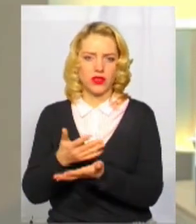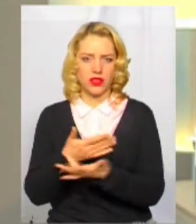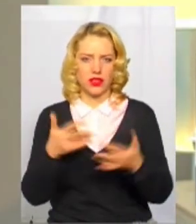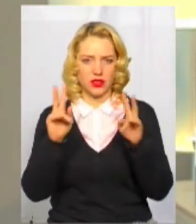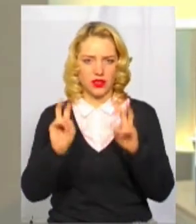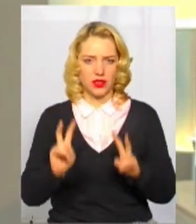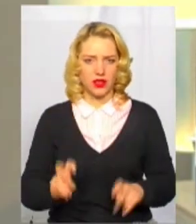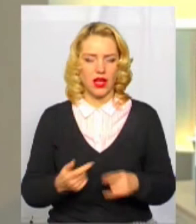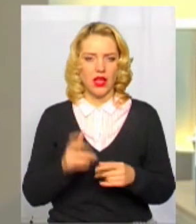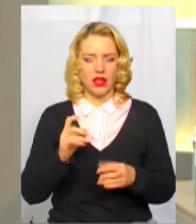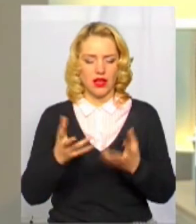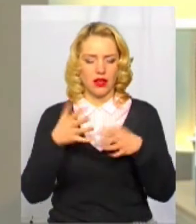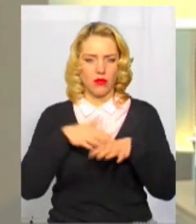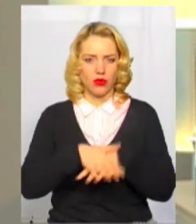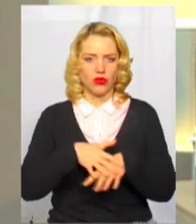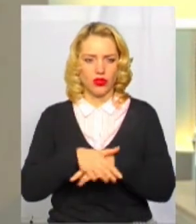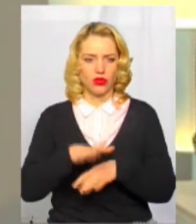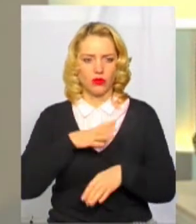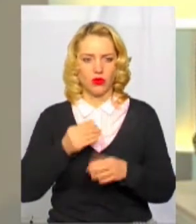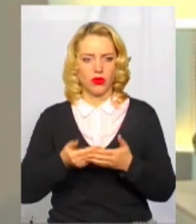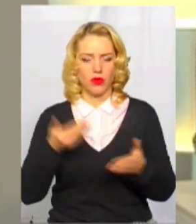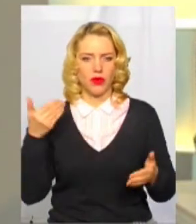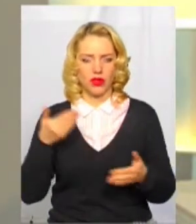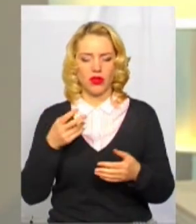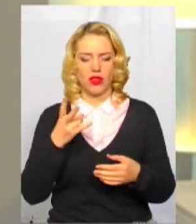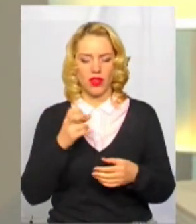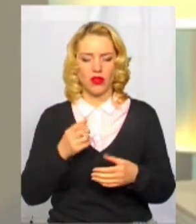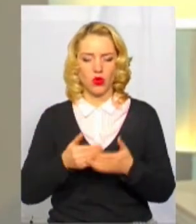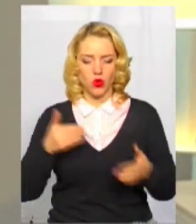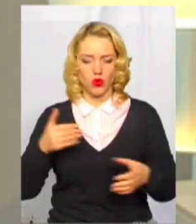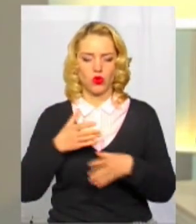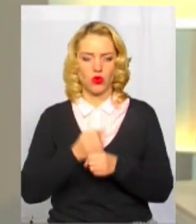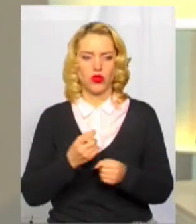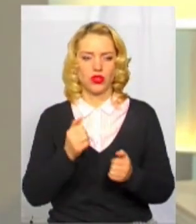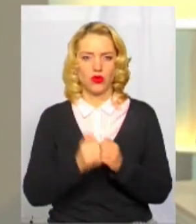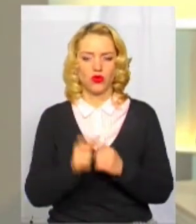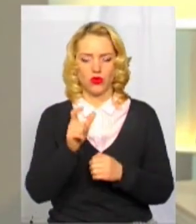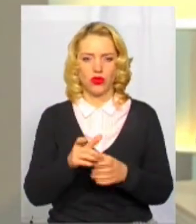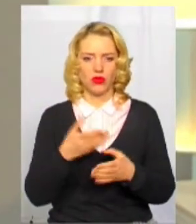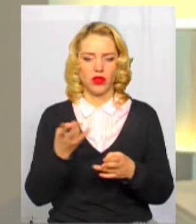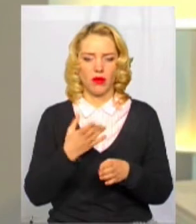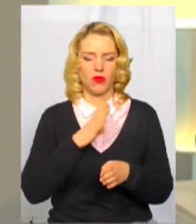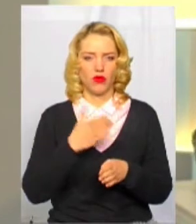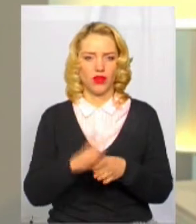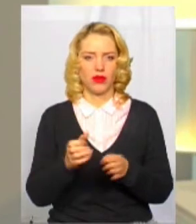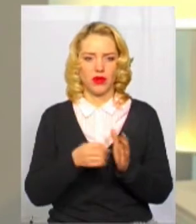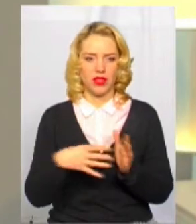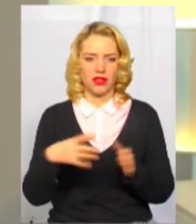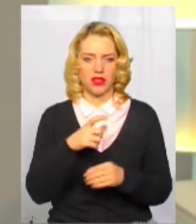як просчитано було попередньо до скорочення, на кожну людину виділити 15 хвилин. Це неможливо. Неможливо